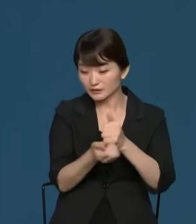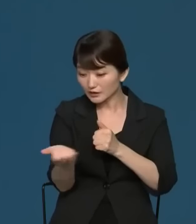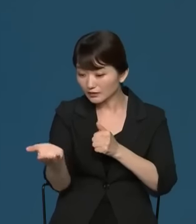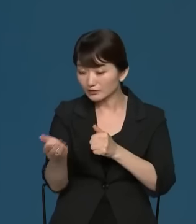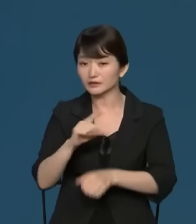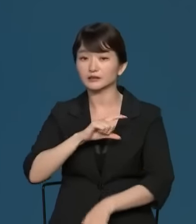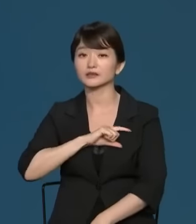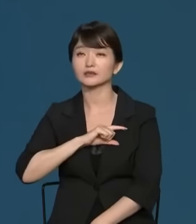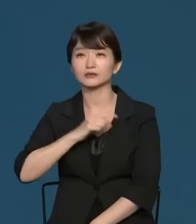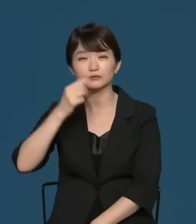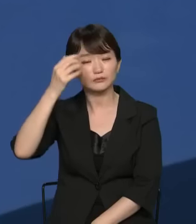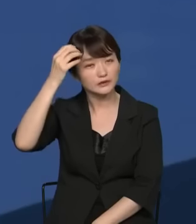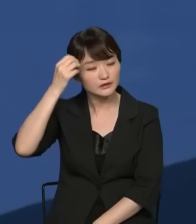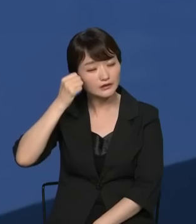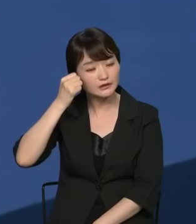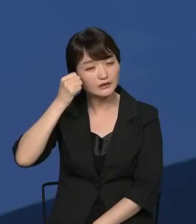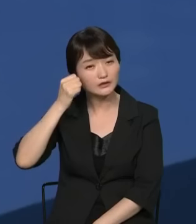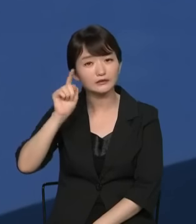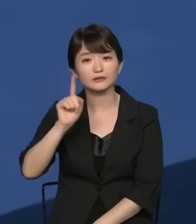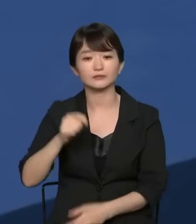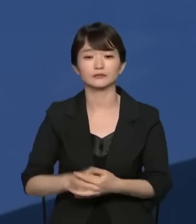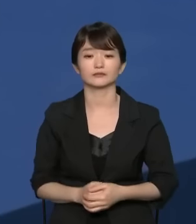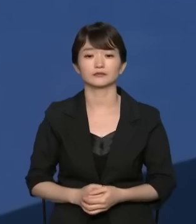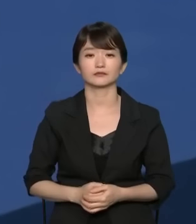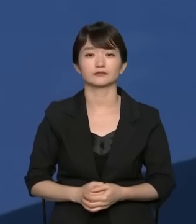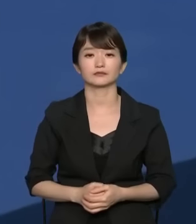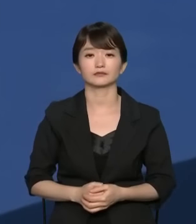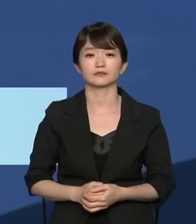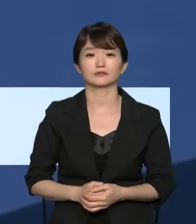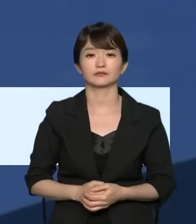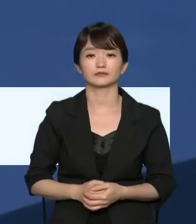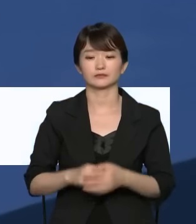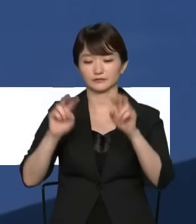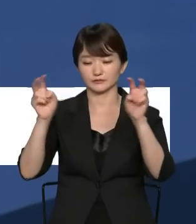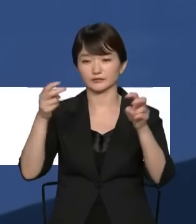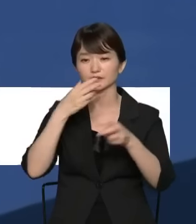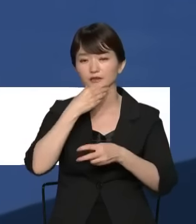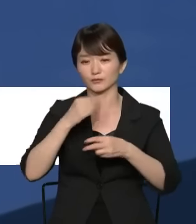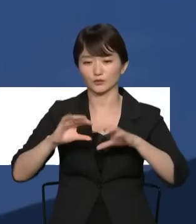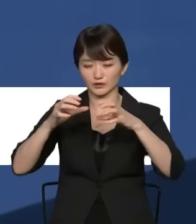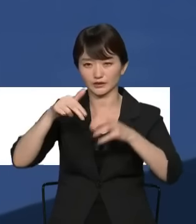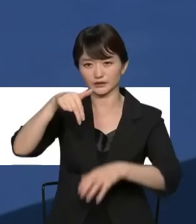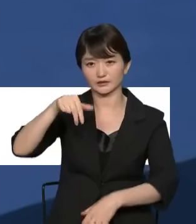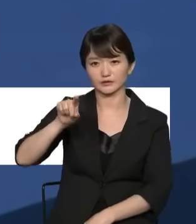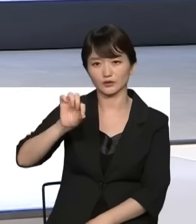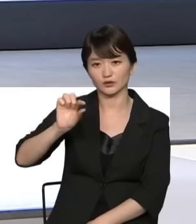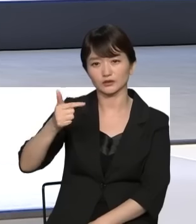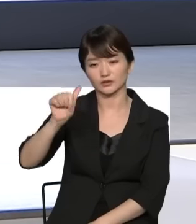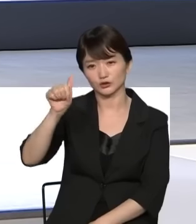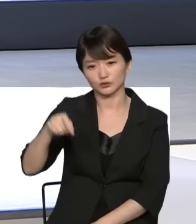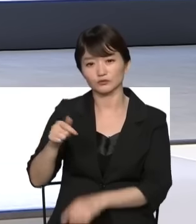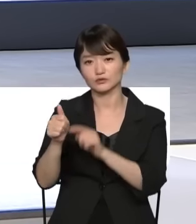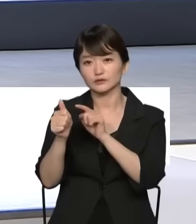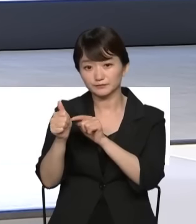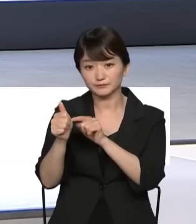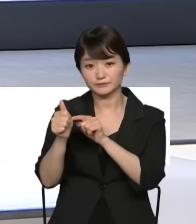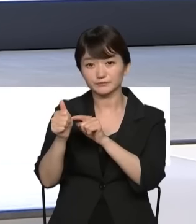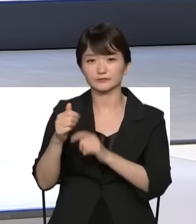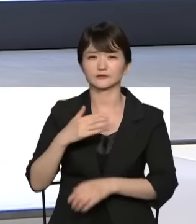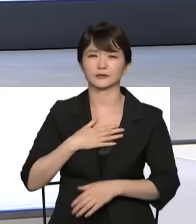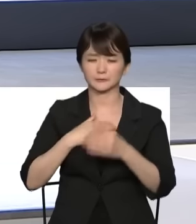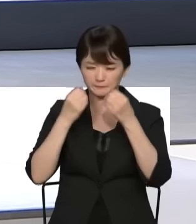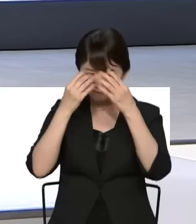이름이 생각나는 게 있을까요? 사실 행복의 나라의 정인우라는 이 인물이 저한테 아주